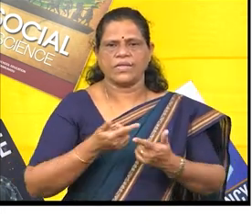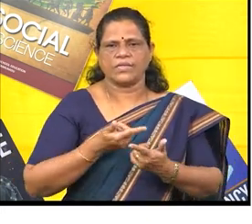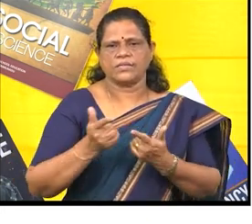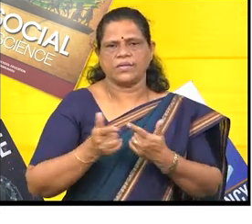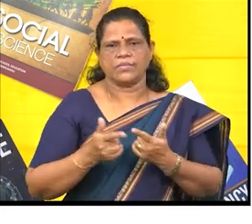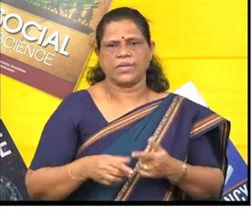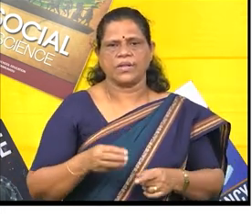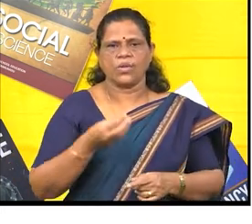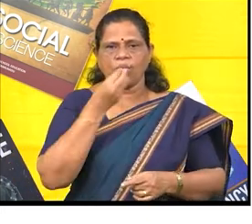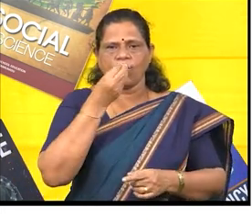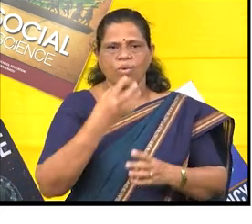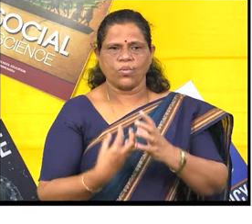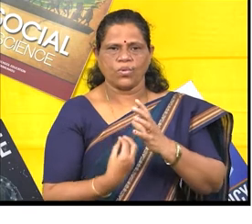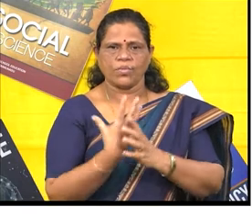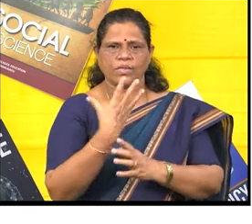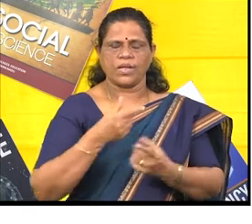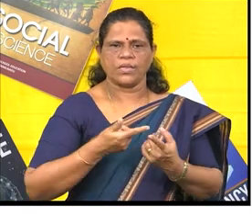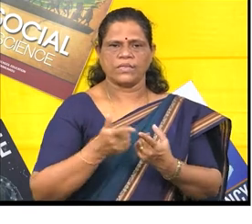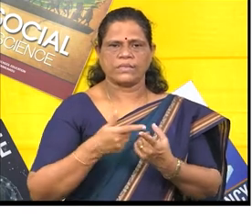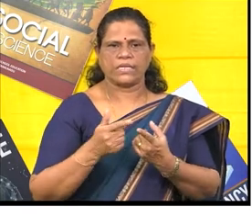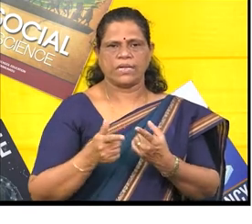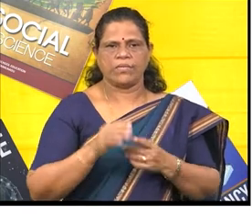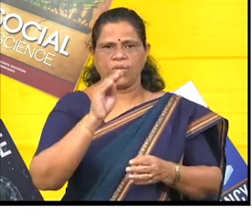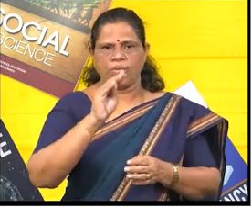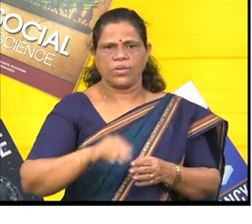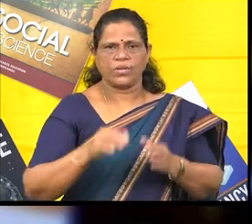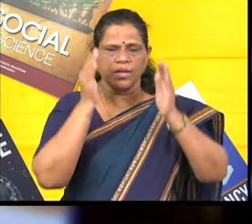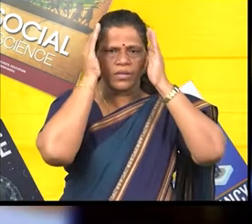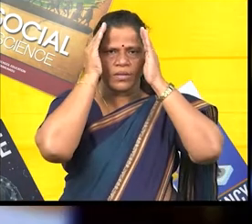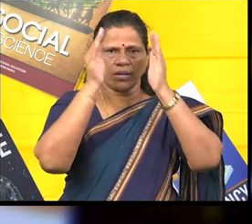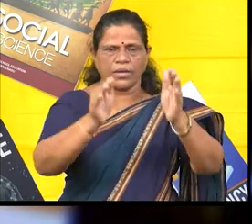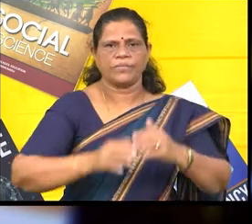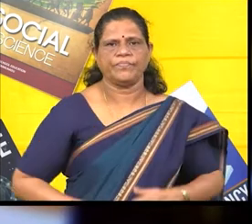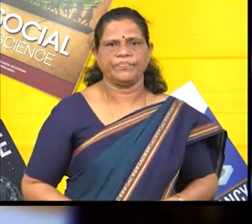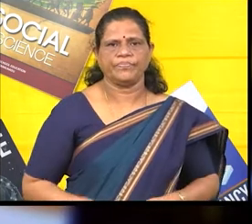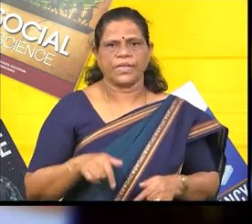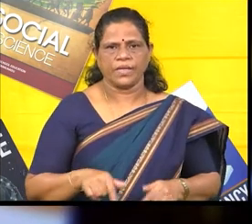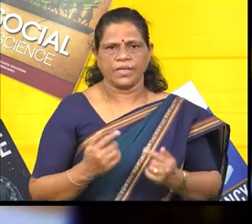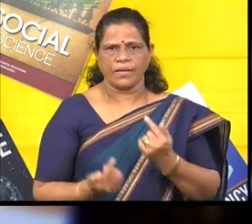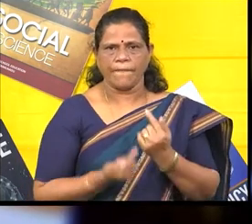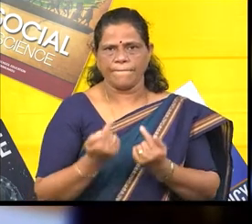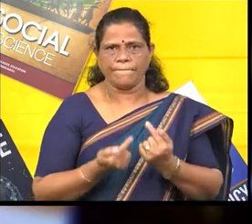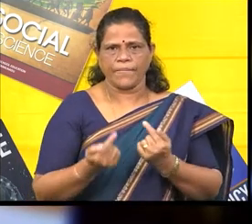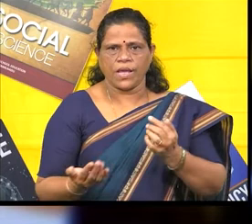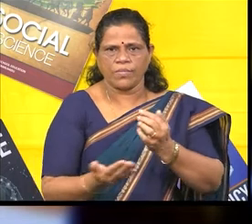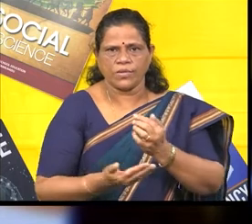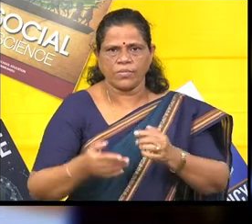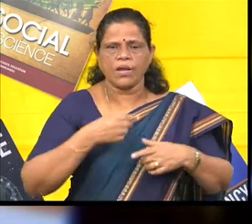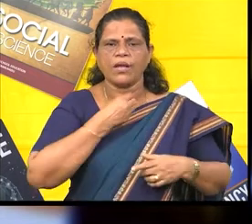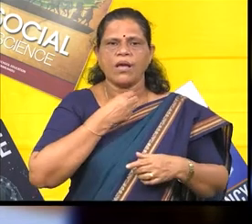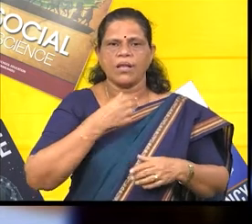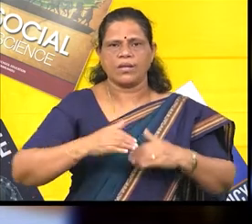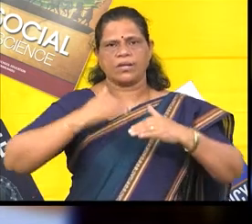மாதிரி உணவு உற்பத்திக்கான செலவினை குறைத்தல், இதுதான் வேளாண் வேதியியலுடைய இலக்குகள். அதாவது பயிர் மகசூல்,